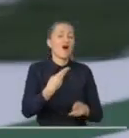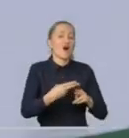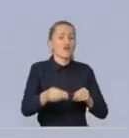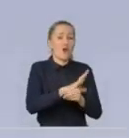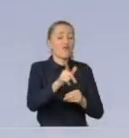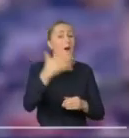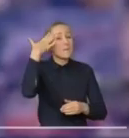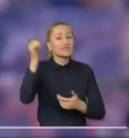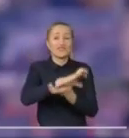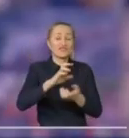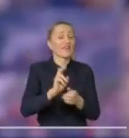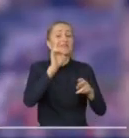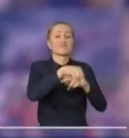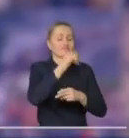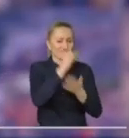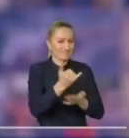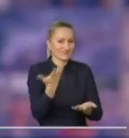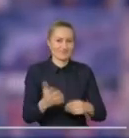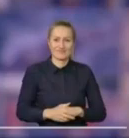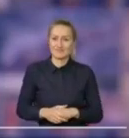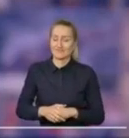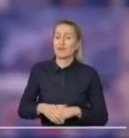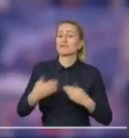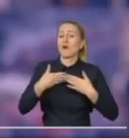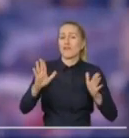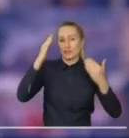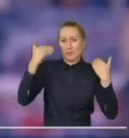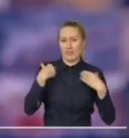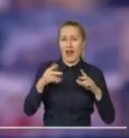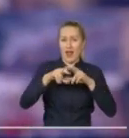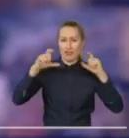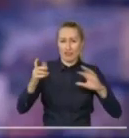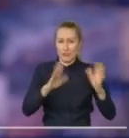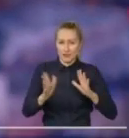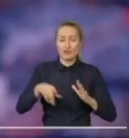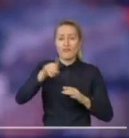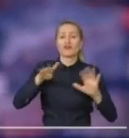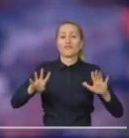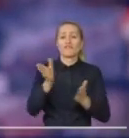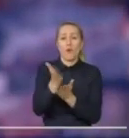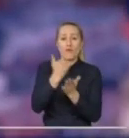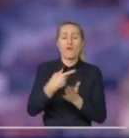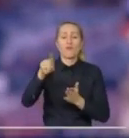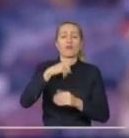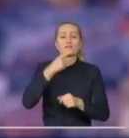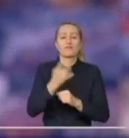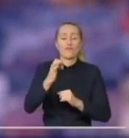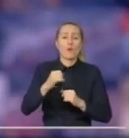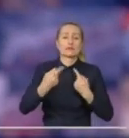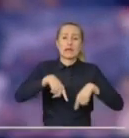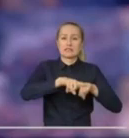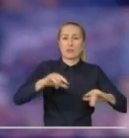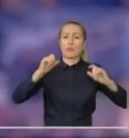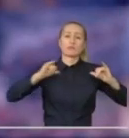wystąpi. Uruchomienie szpitali tymczasowych w 9 województwach to decyzja rządowego zespołu kryzysowego w związku z dynamicznym